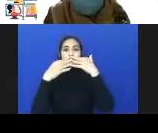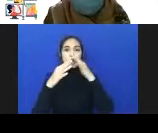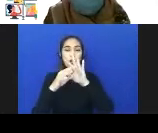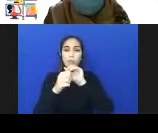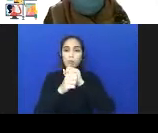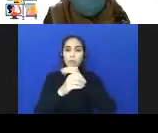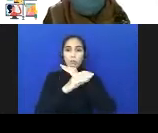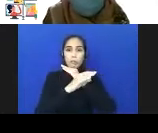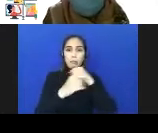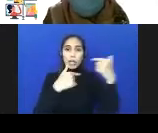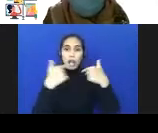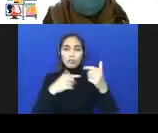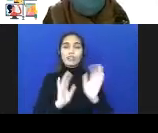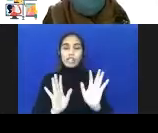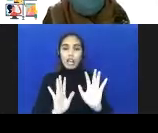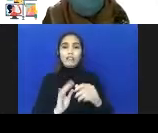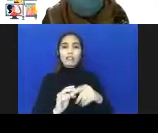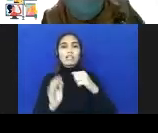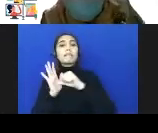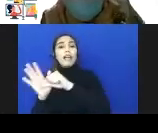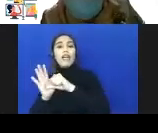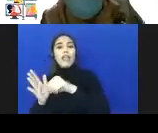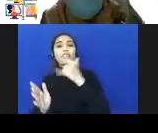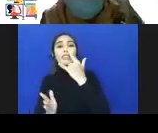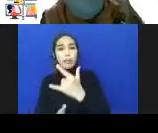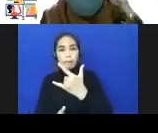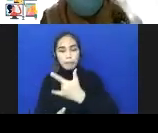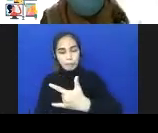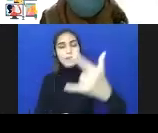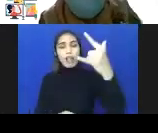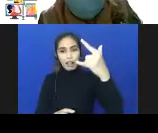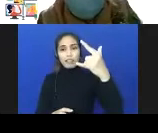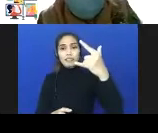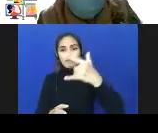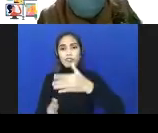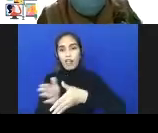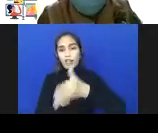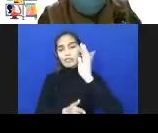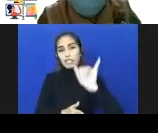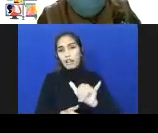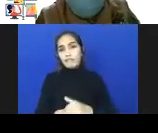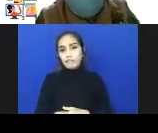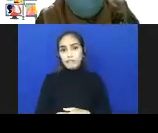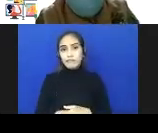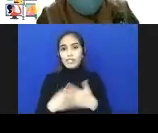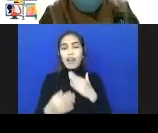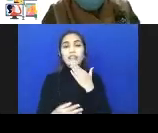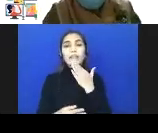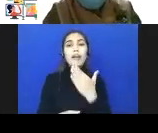pengembangan pelayanan MTBS. Mungkin itu saja yang bisa disampaikan. Terima kasih. Assalamualaikum warahmatullahi